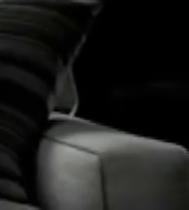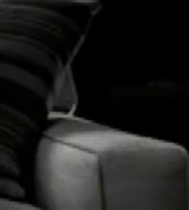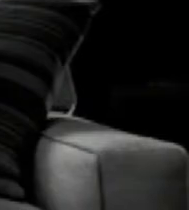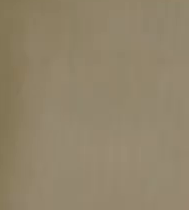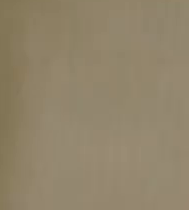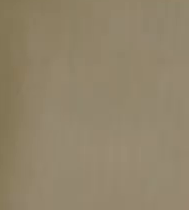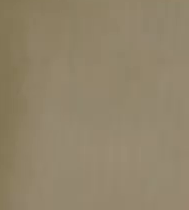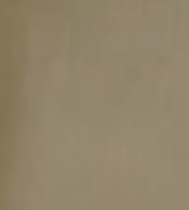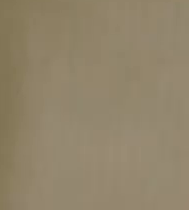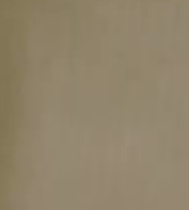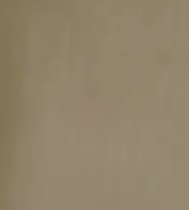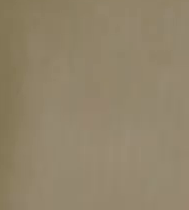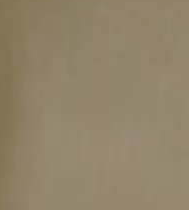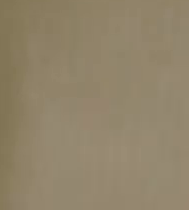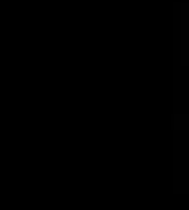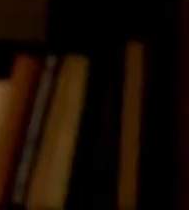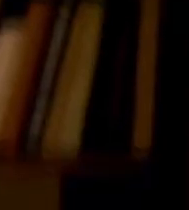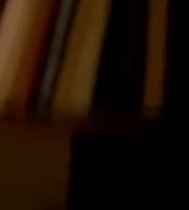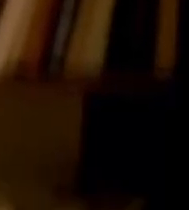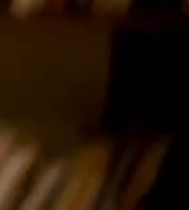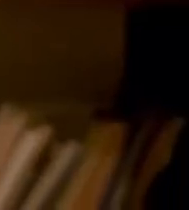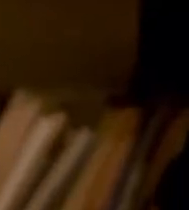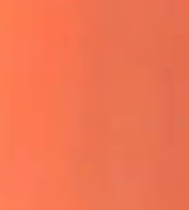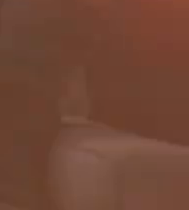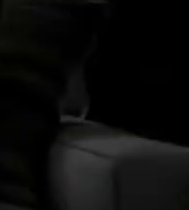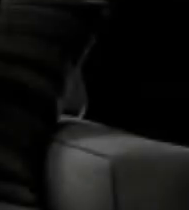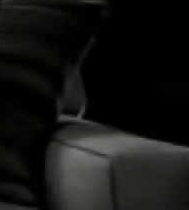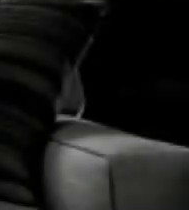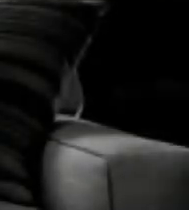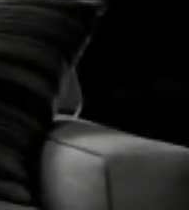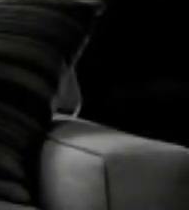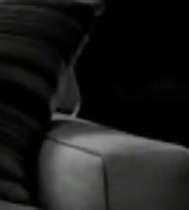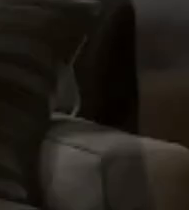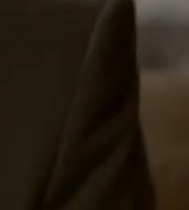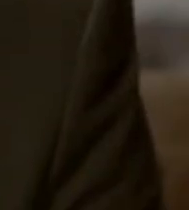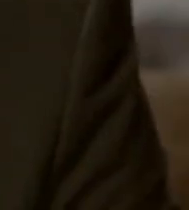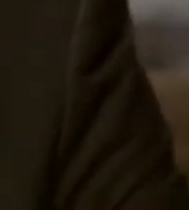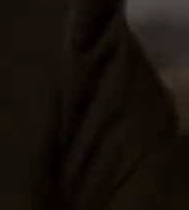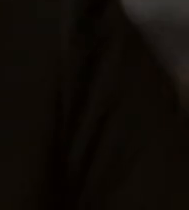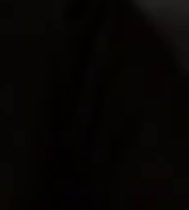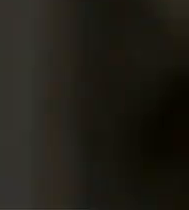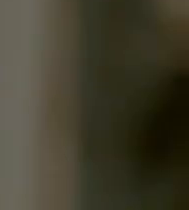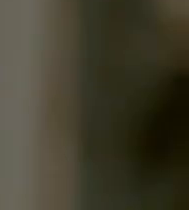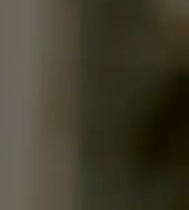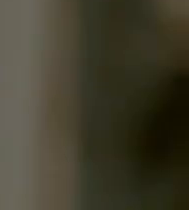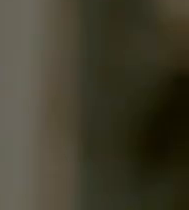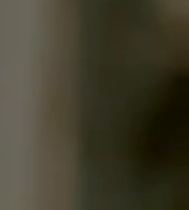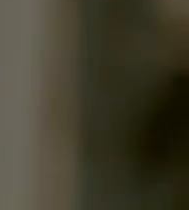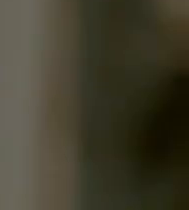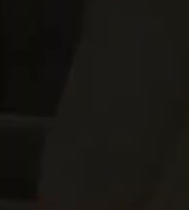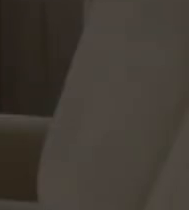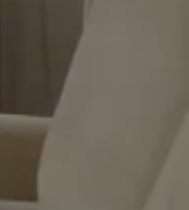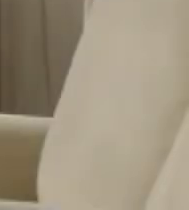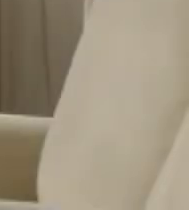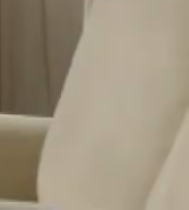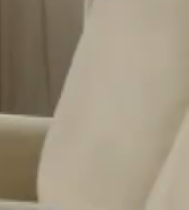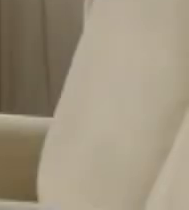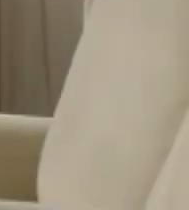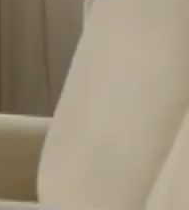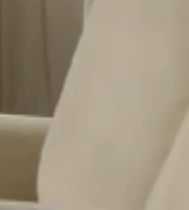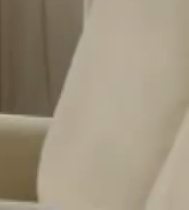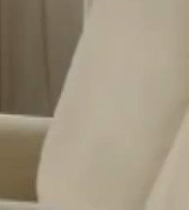22 საათზე. პროფესიონალის დასკვნა ჭირდება. სეანსი. ღია დიალოგი. როგორი ქცევი?